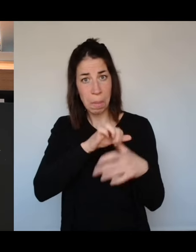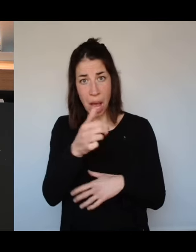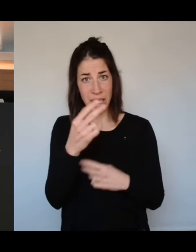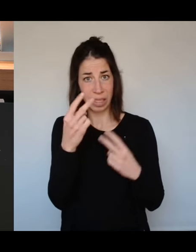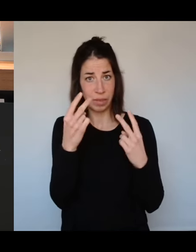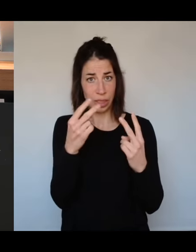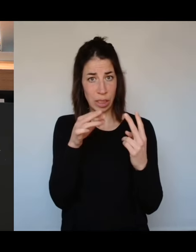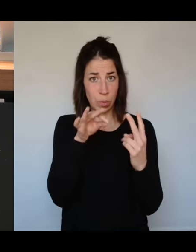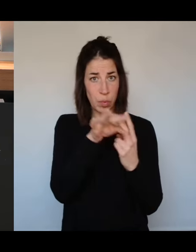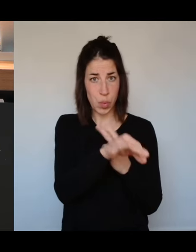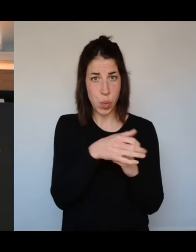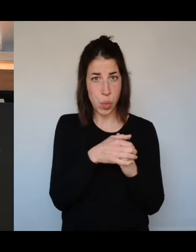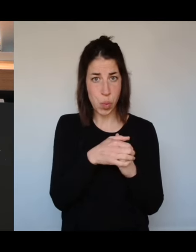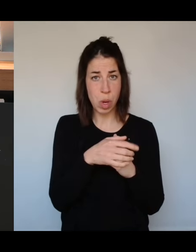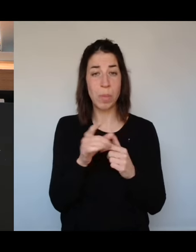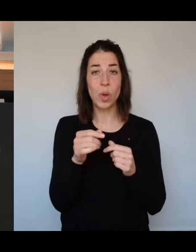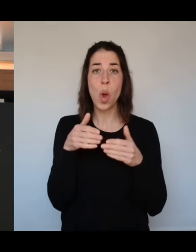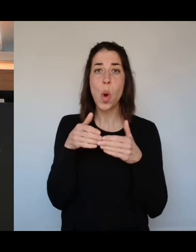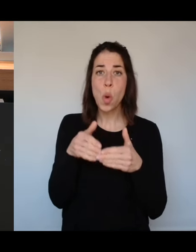SPD.